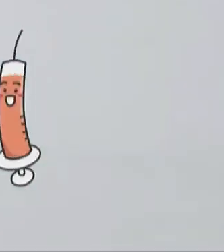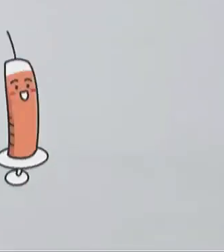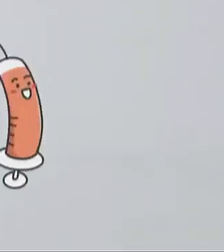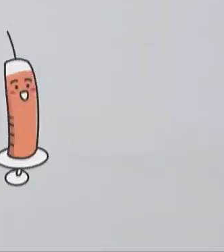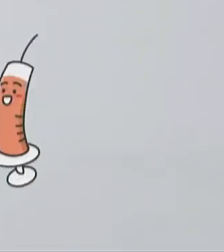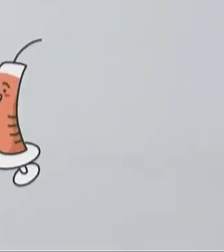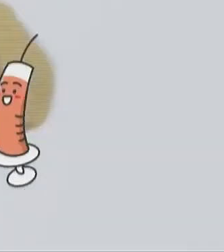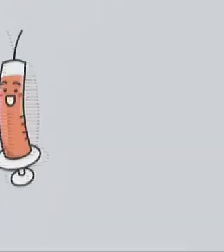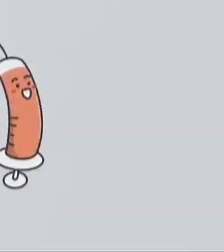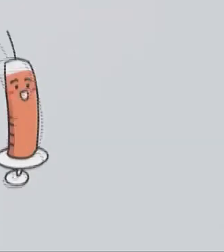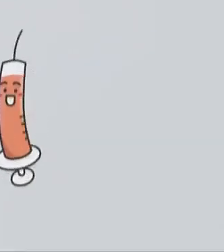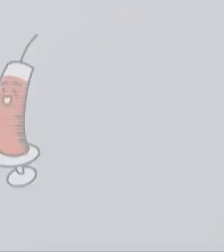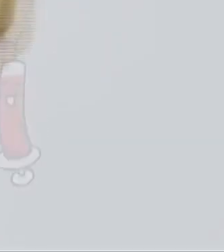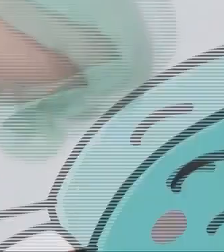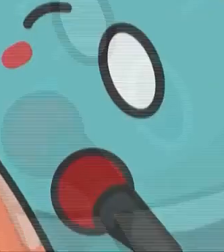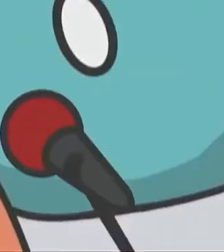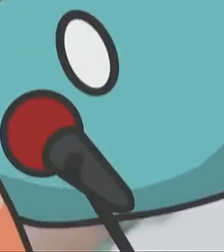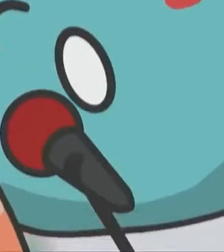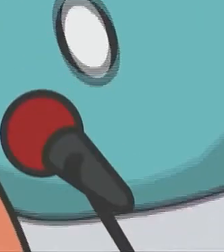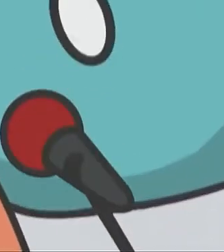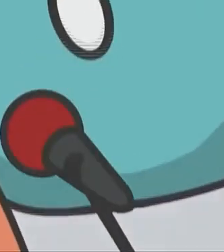kau dua